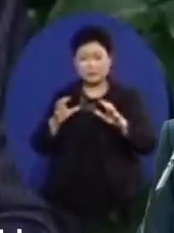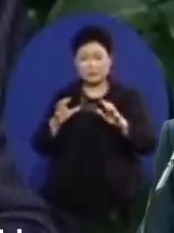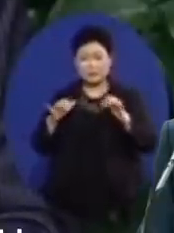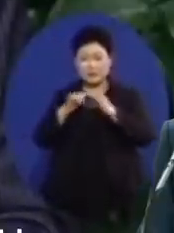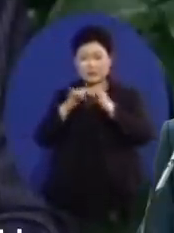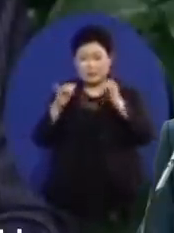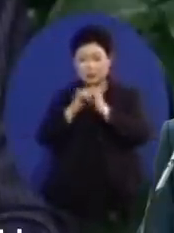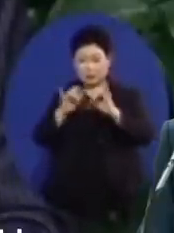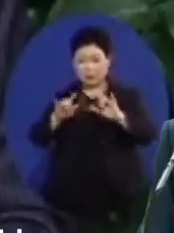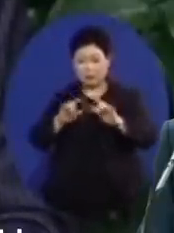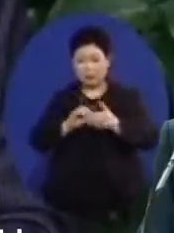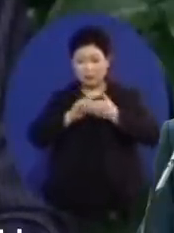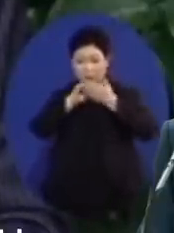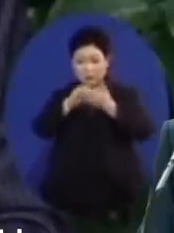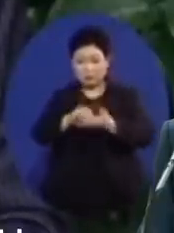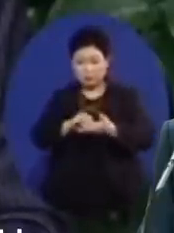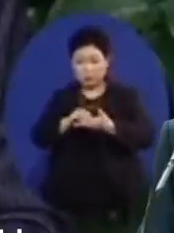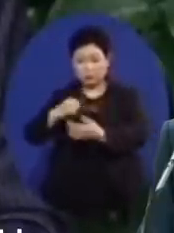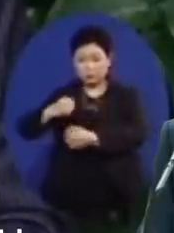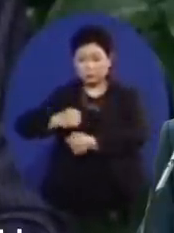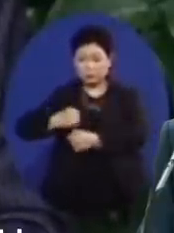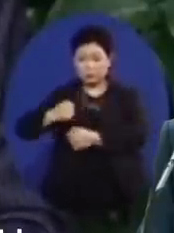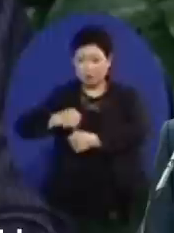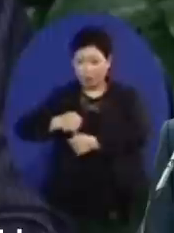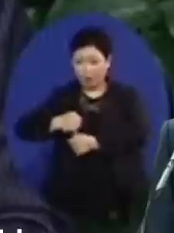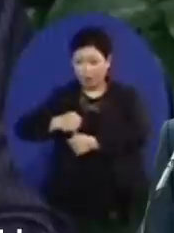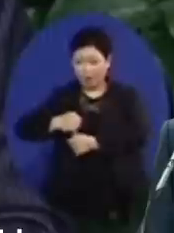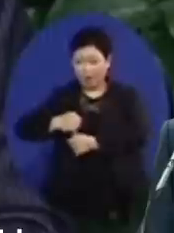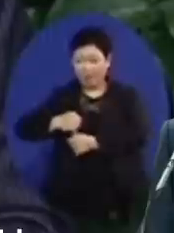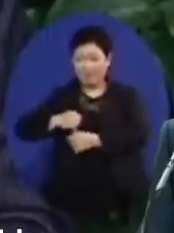전쟁에 참시한 용사입니다.